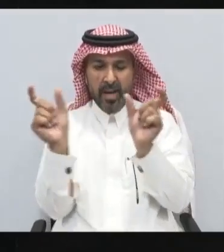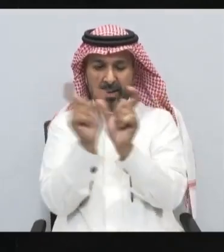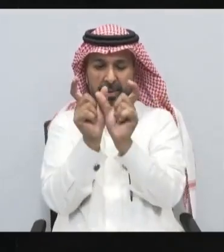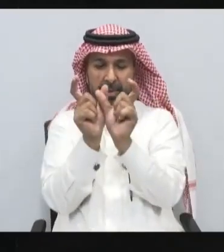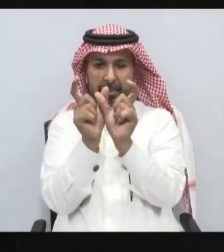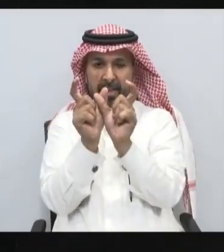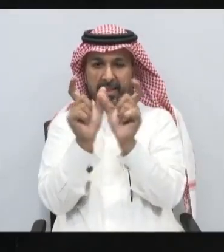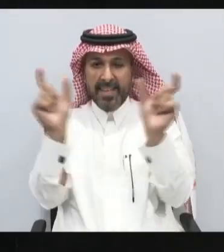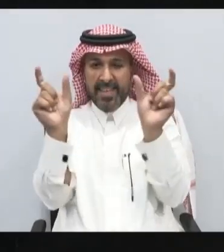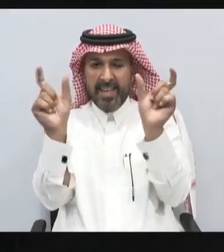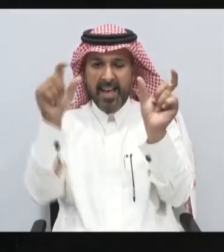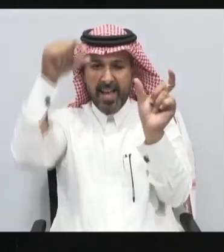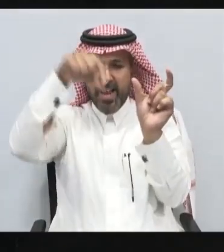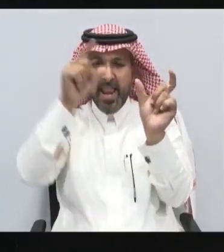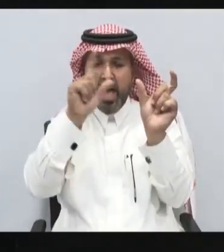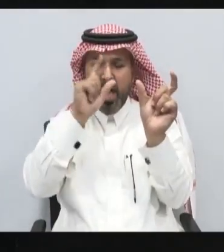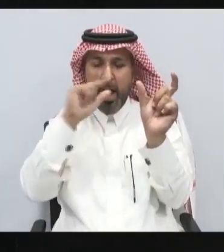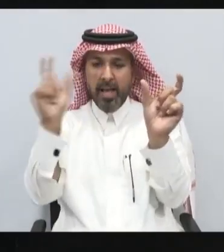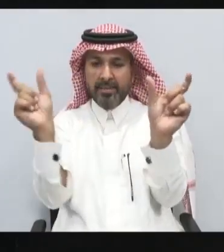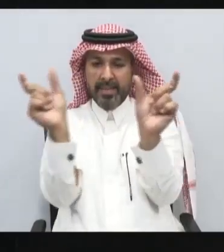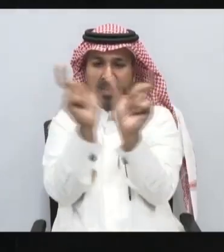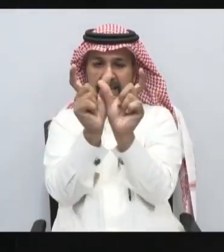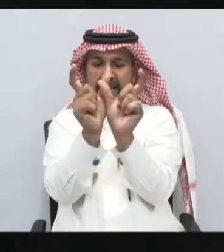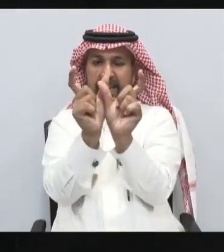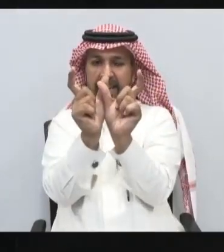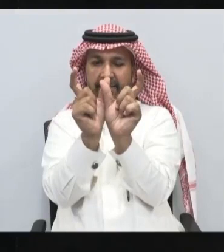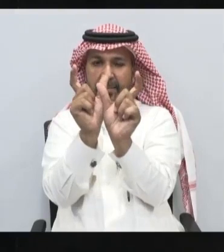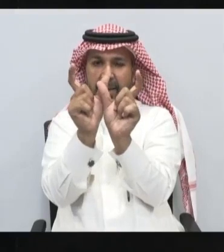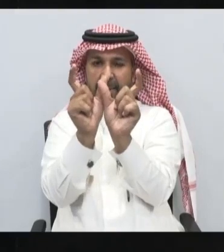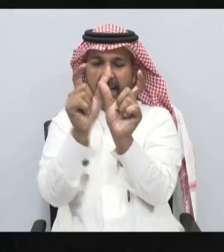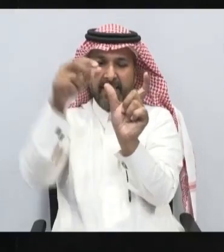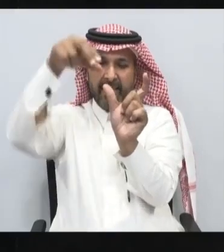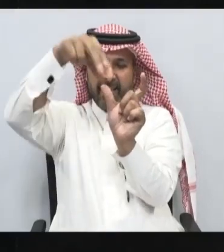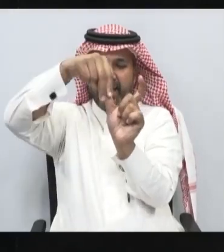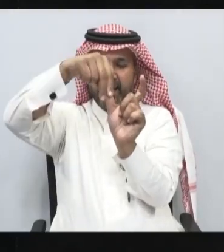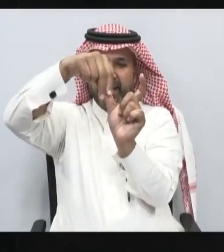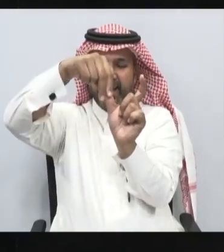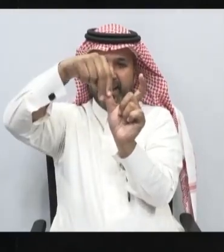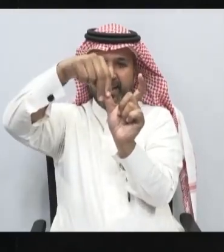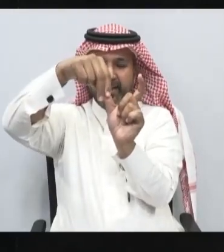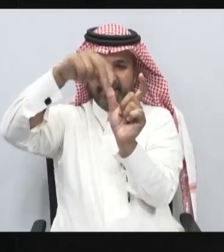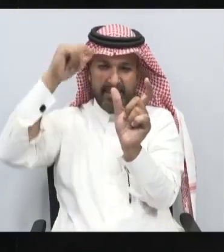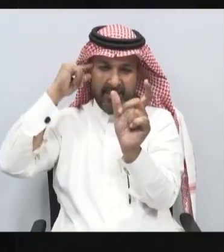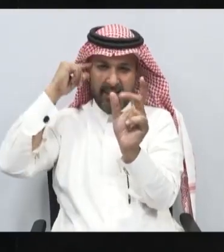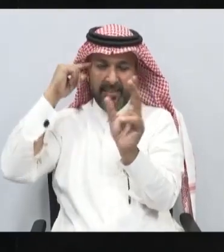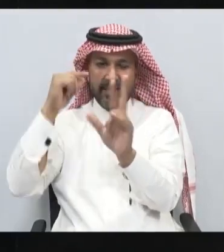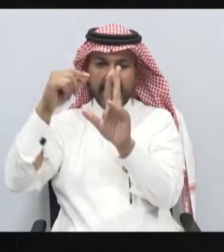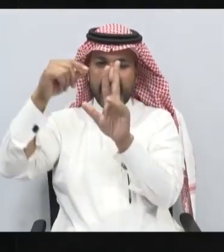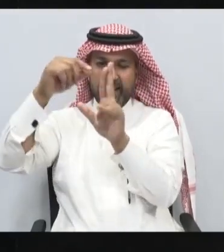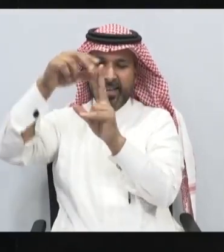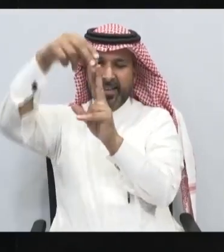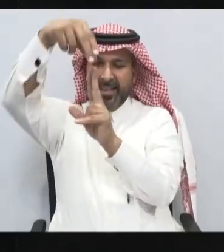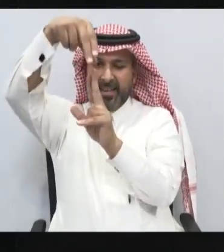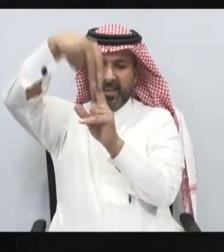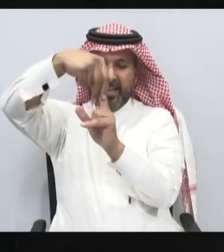واحد اذا كم مشبك راح نحتاج اقل عدد من المشابك ممكن ان نحط